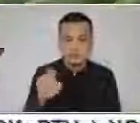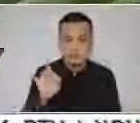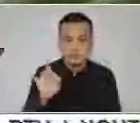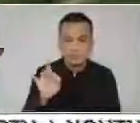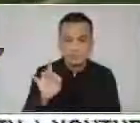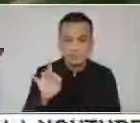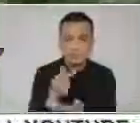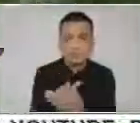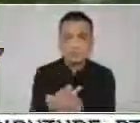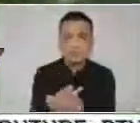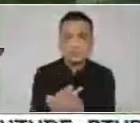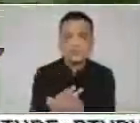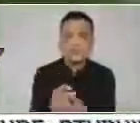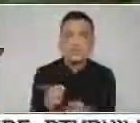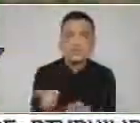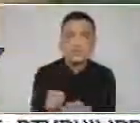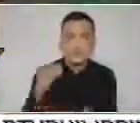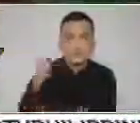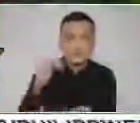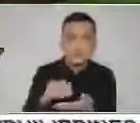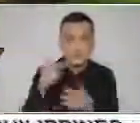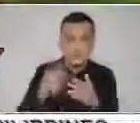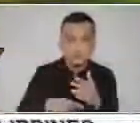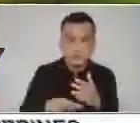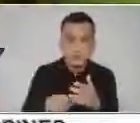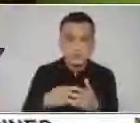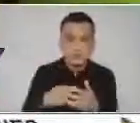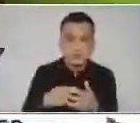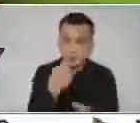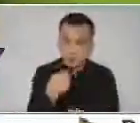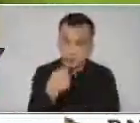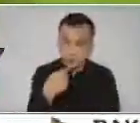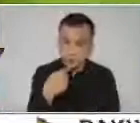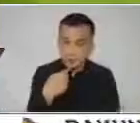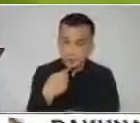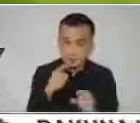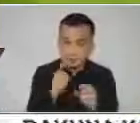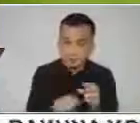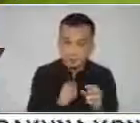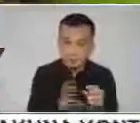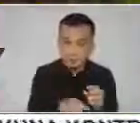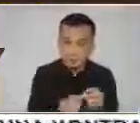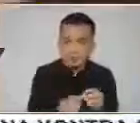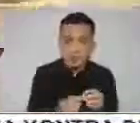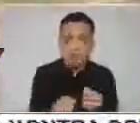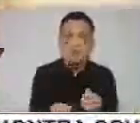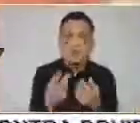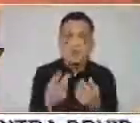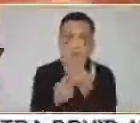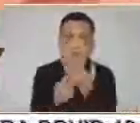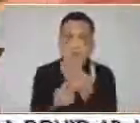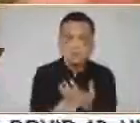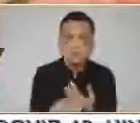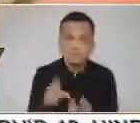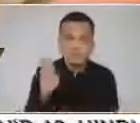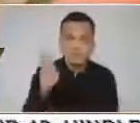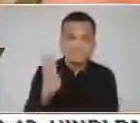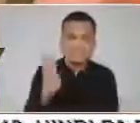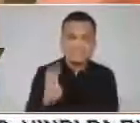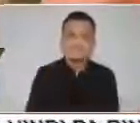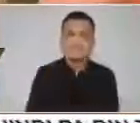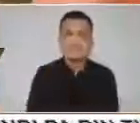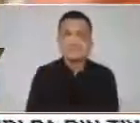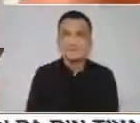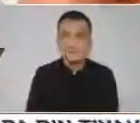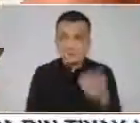120. Ang sayote, pareho lang din po, 50 pesos ang kada kilo. At ang ampalaya, 120 pesos.